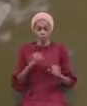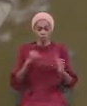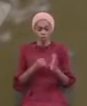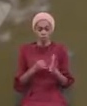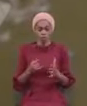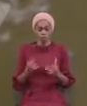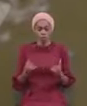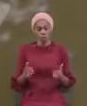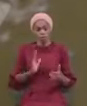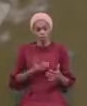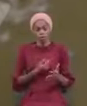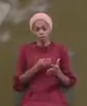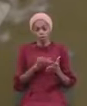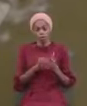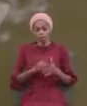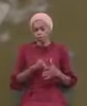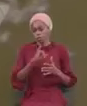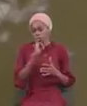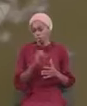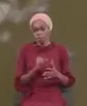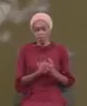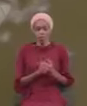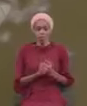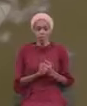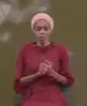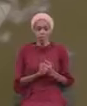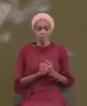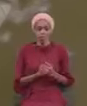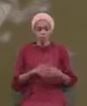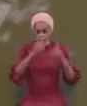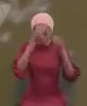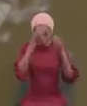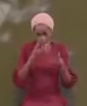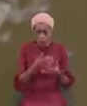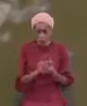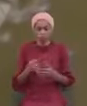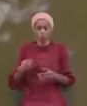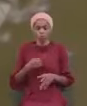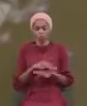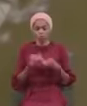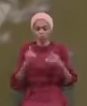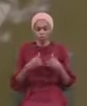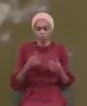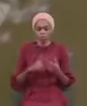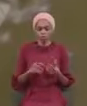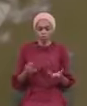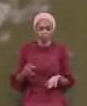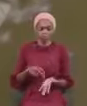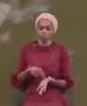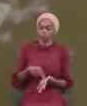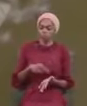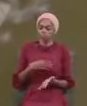nous lever comm à poser des questions comment les sont